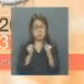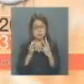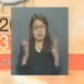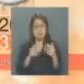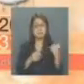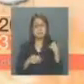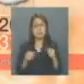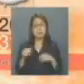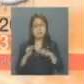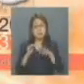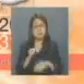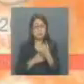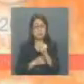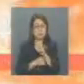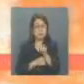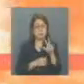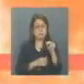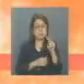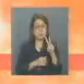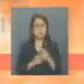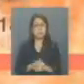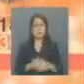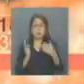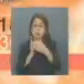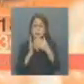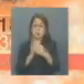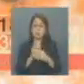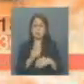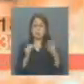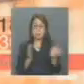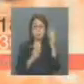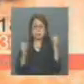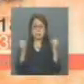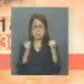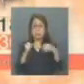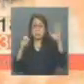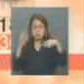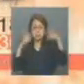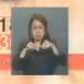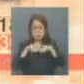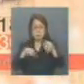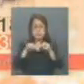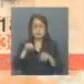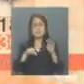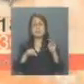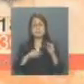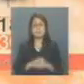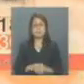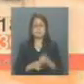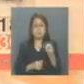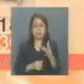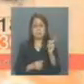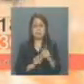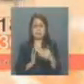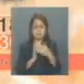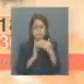ต่ำสุด 6-12 องศาเซลเซียสภาคตะวันออกเฉียงเหนืออากาศเย็นกับมีฝนกระจายร้อยละ40ของพื้นที่ส่วนมากทางตอนบนของภ